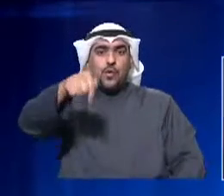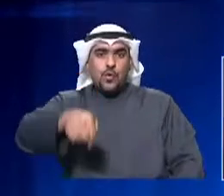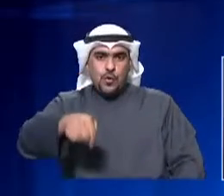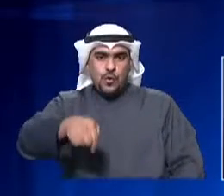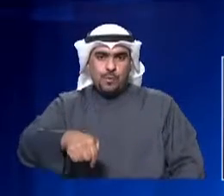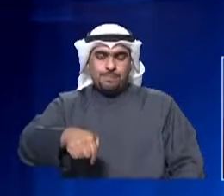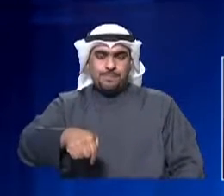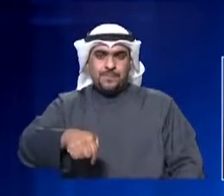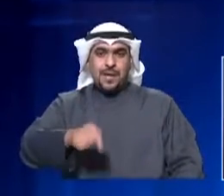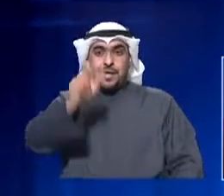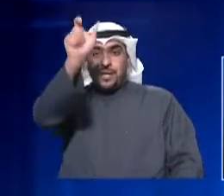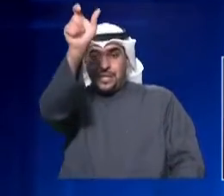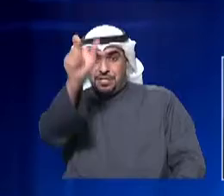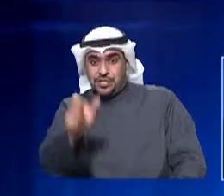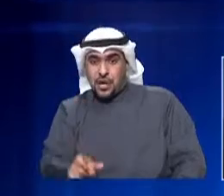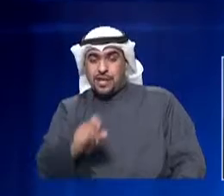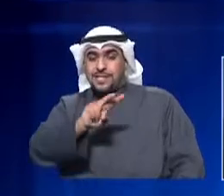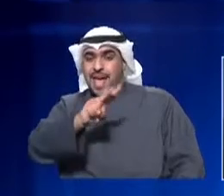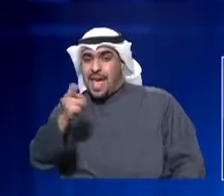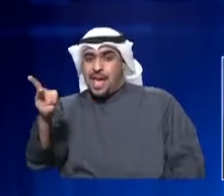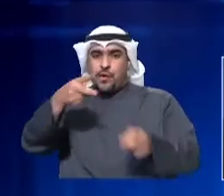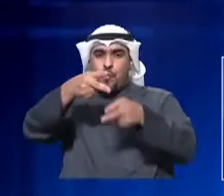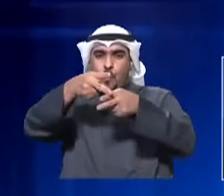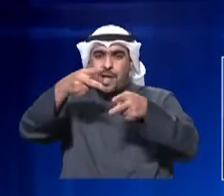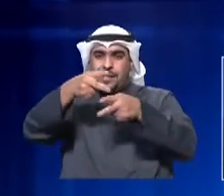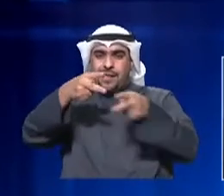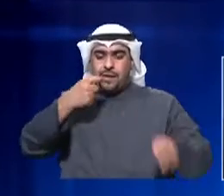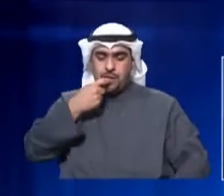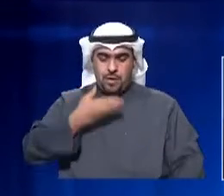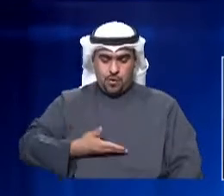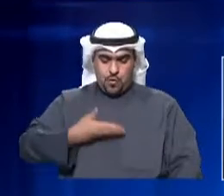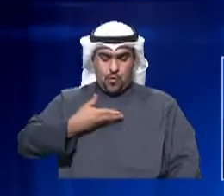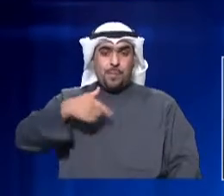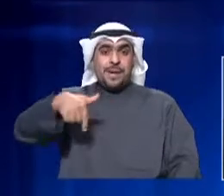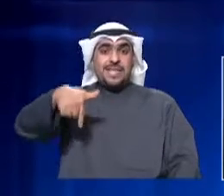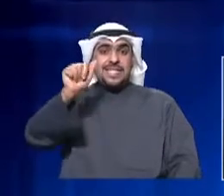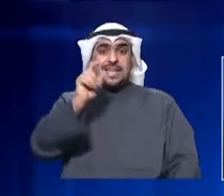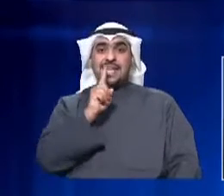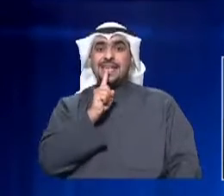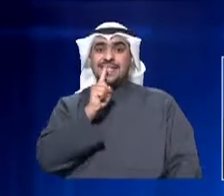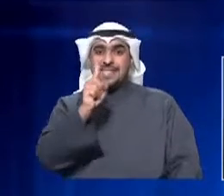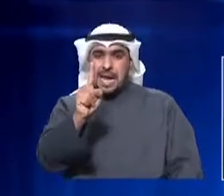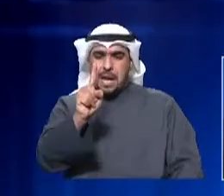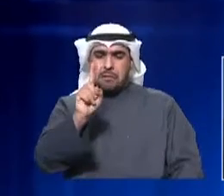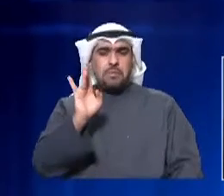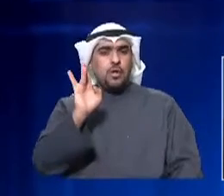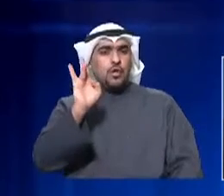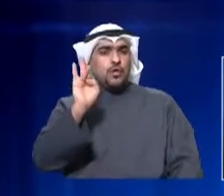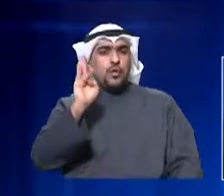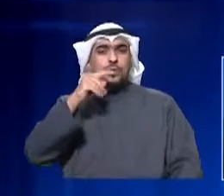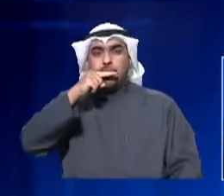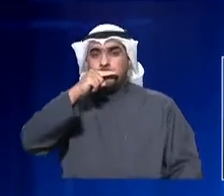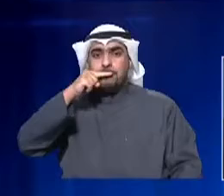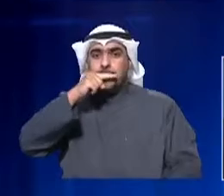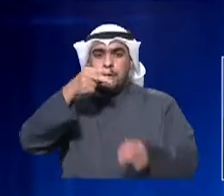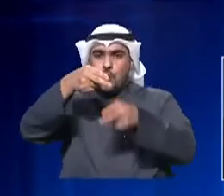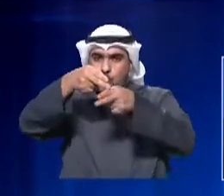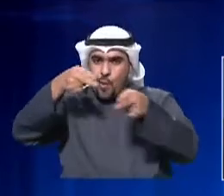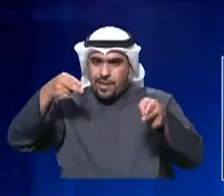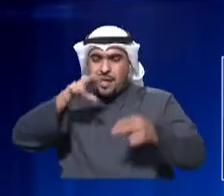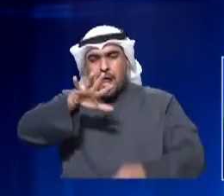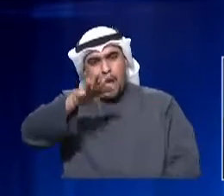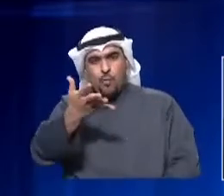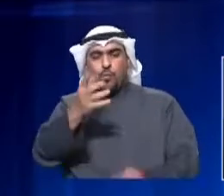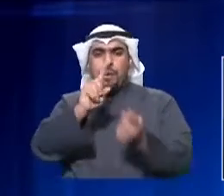السماح بإصدار إذن العمل للمقيمين من العمالة الوافدة ممن بلغ عمره 60 عاما فما فوق